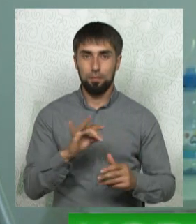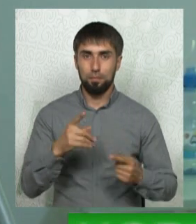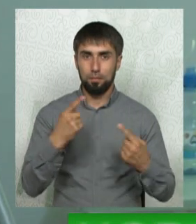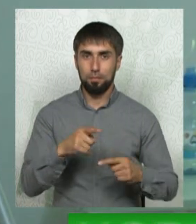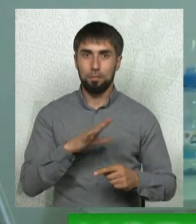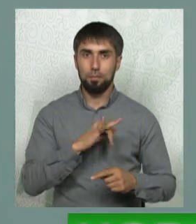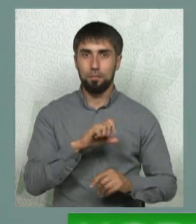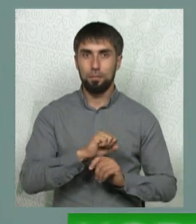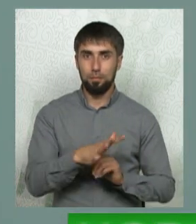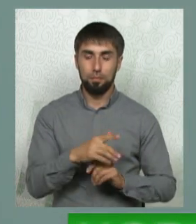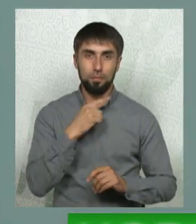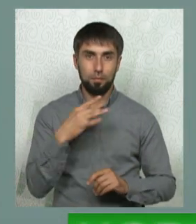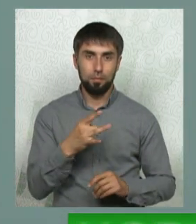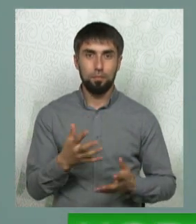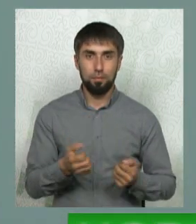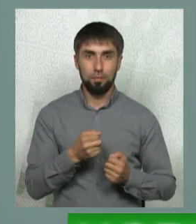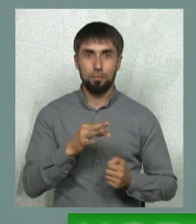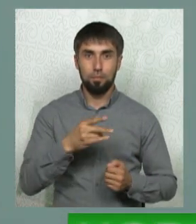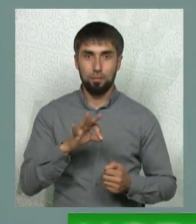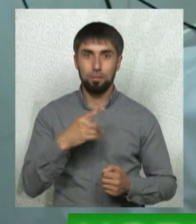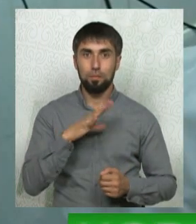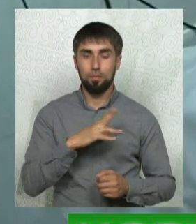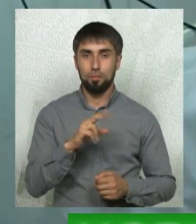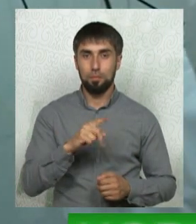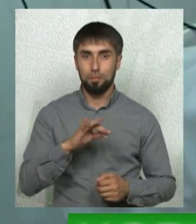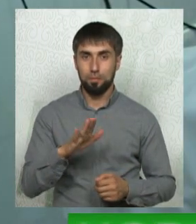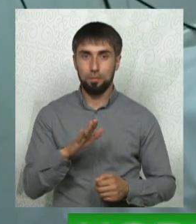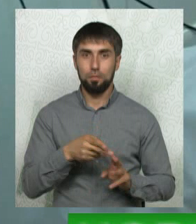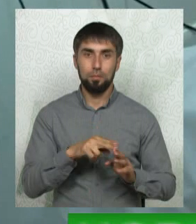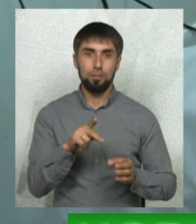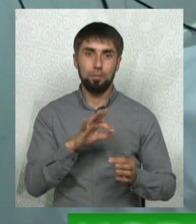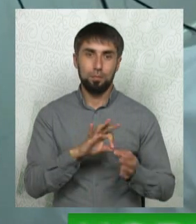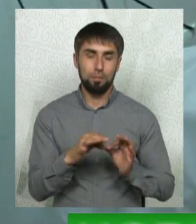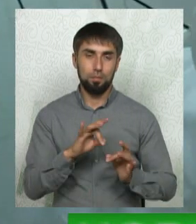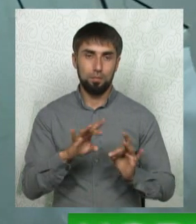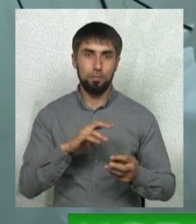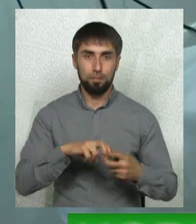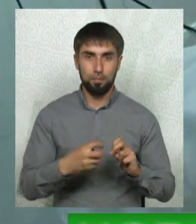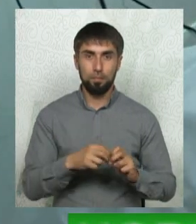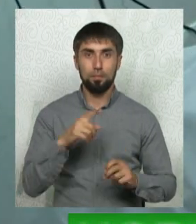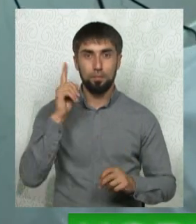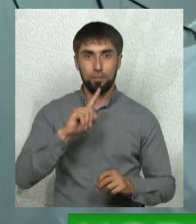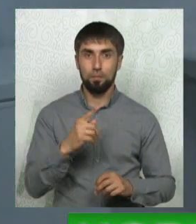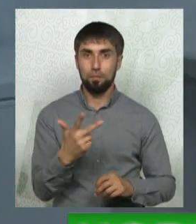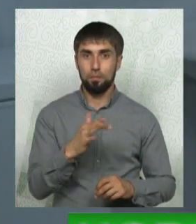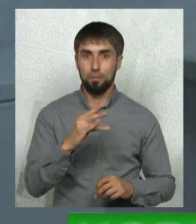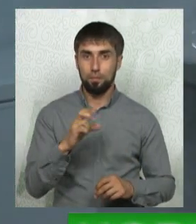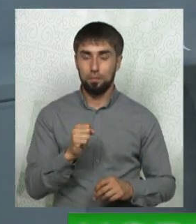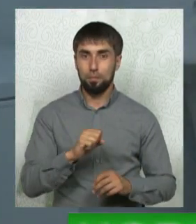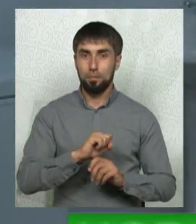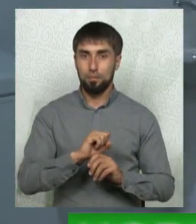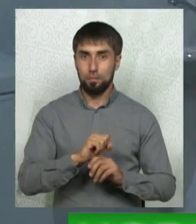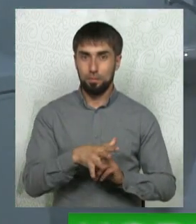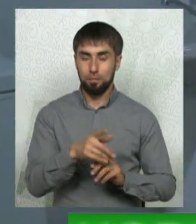связанного с коронавирусом, республика выдержала достойно. Махмуд Аликалиматов детально остановился на этой проблеме. Учитывая, что третья волна COVID-19